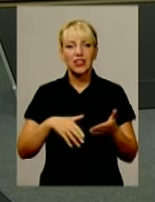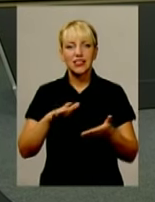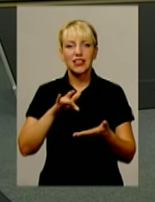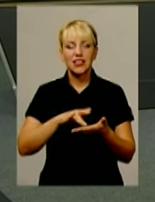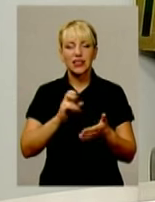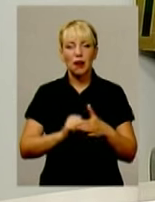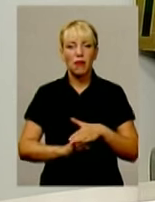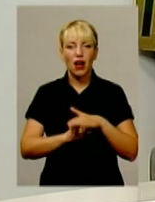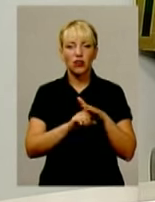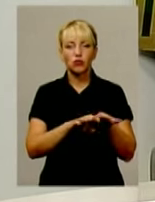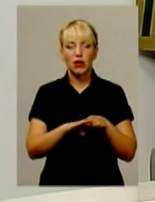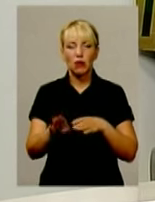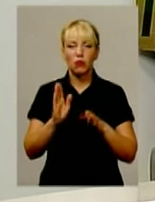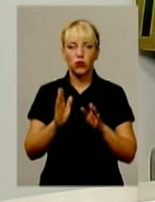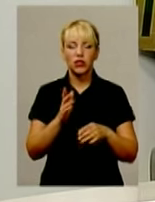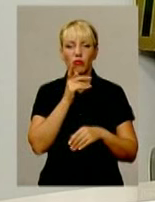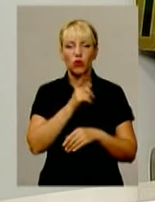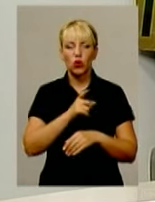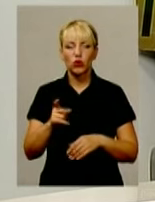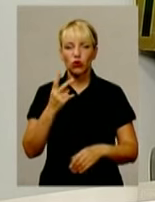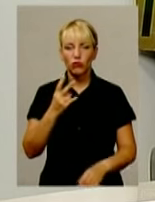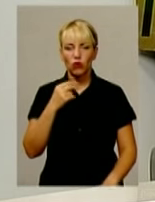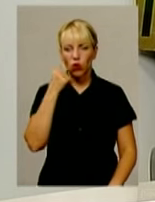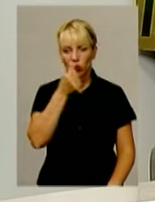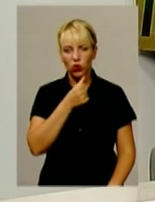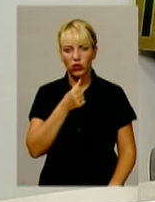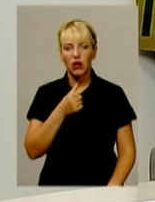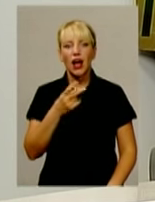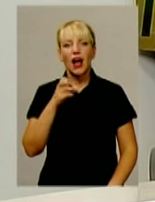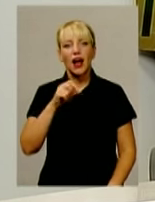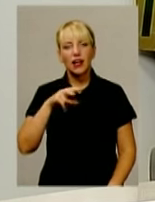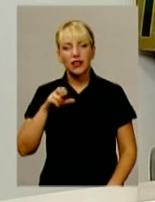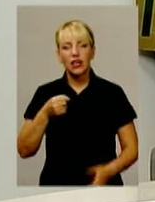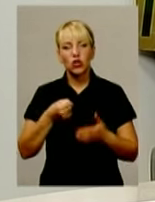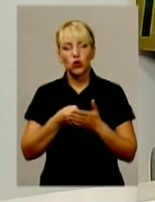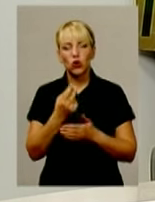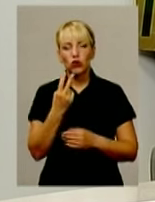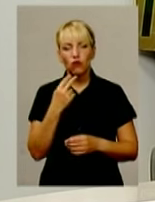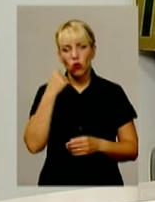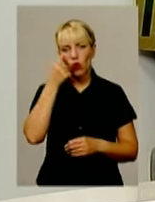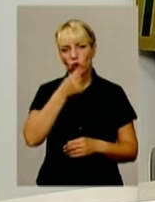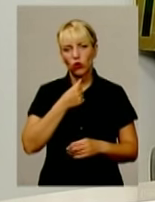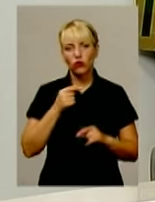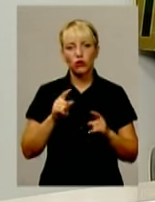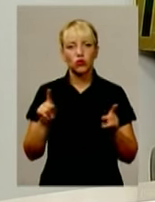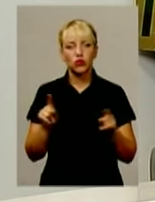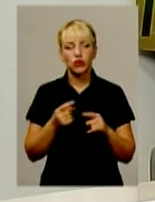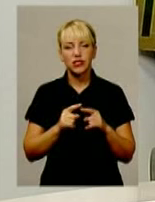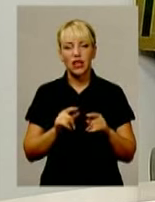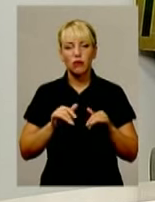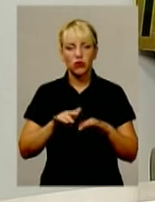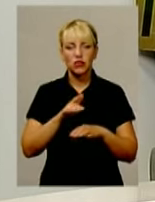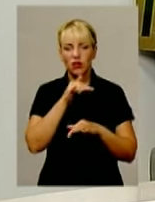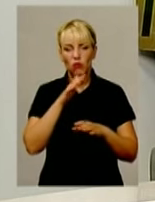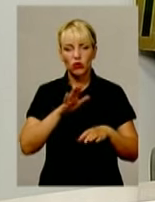буде відбуватися протягом 2 років, але до 2 років. Тому що, звісно, цей процес не може